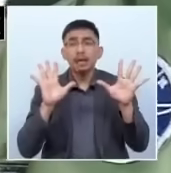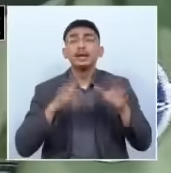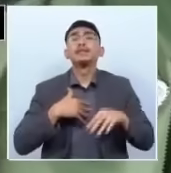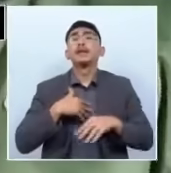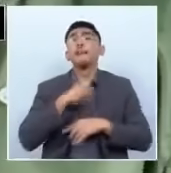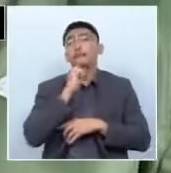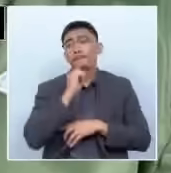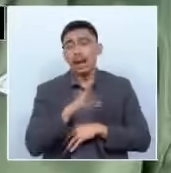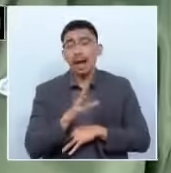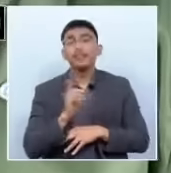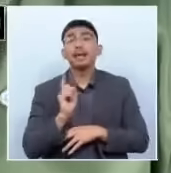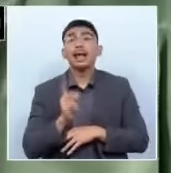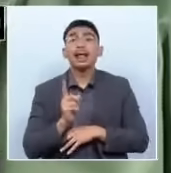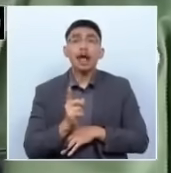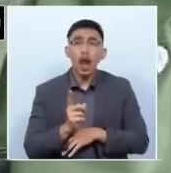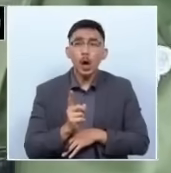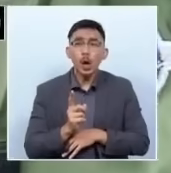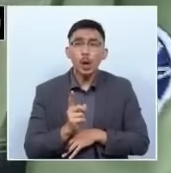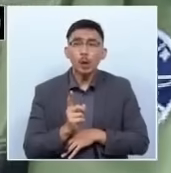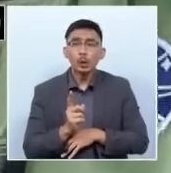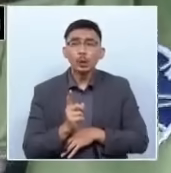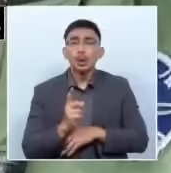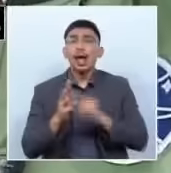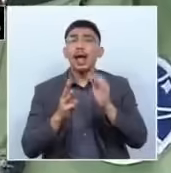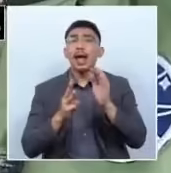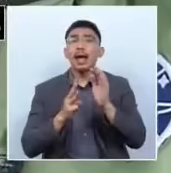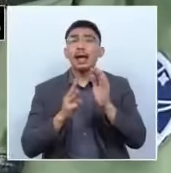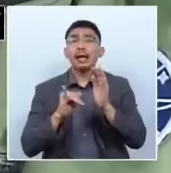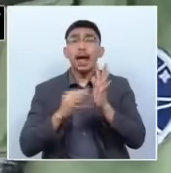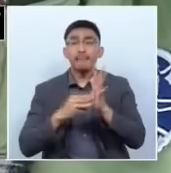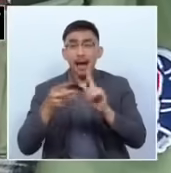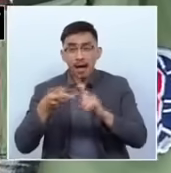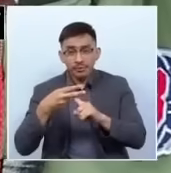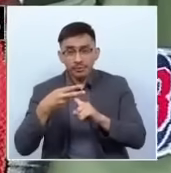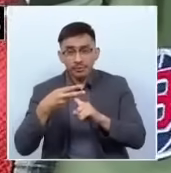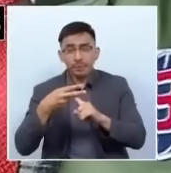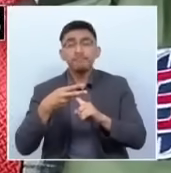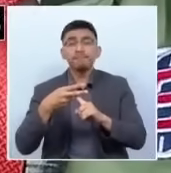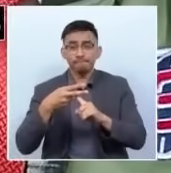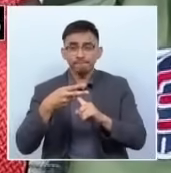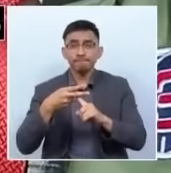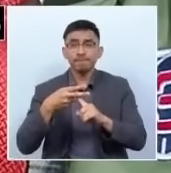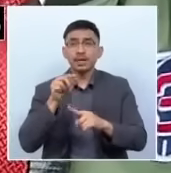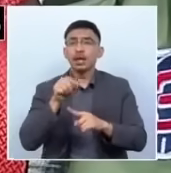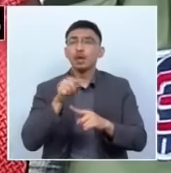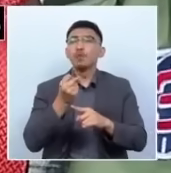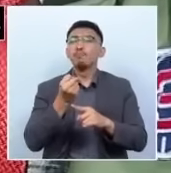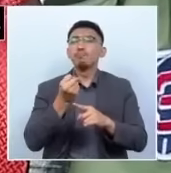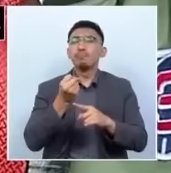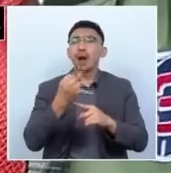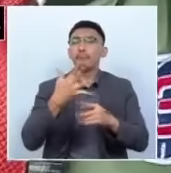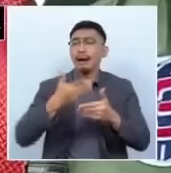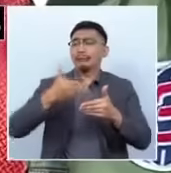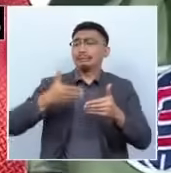bicara mef mef itu mulai dari berapa periode yang lalu